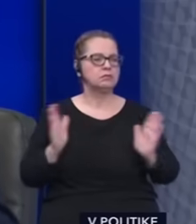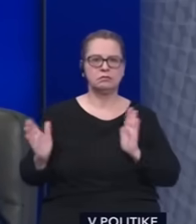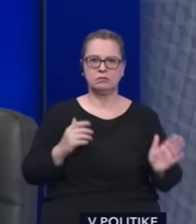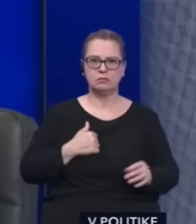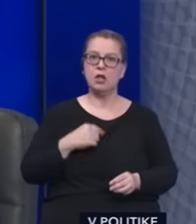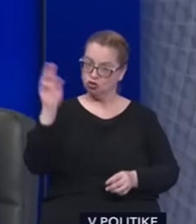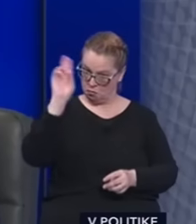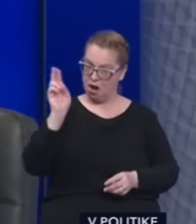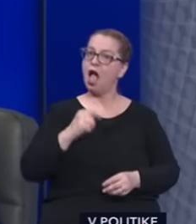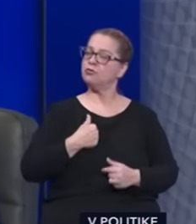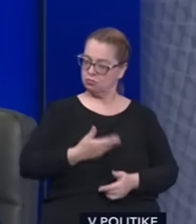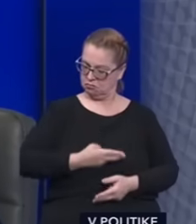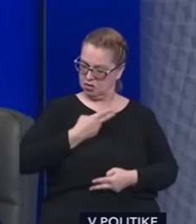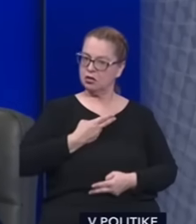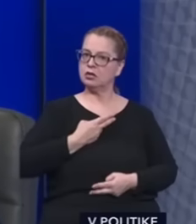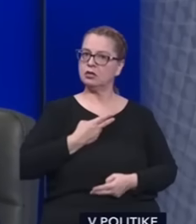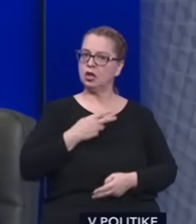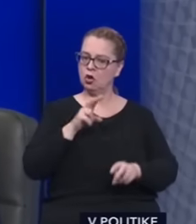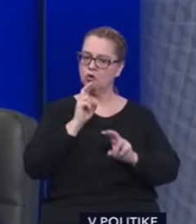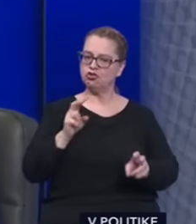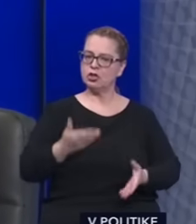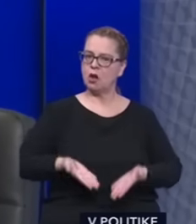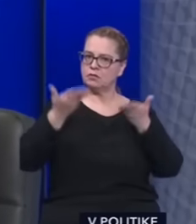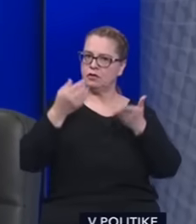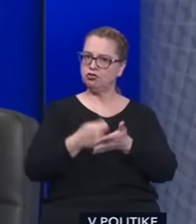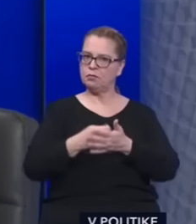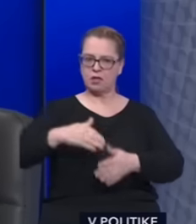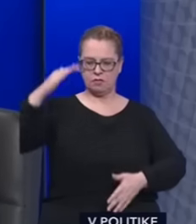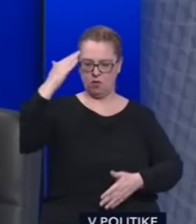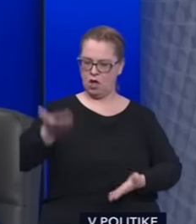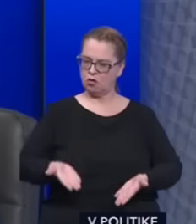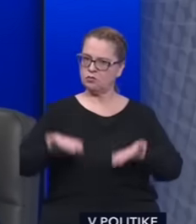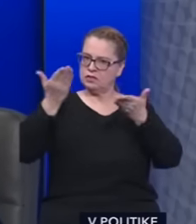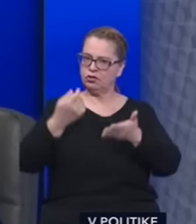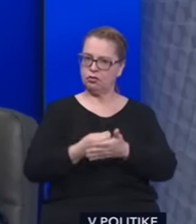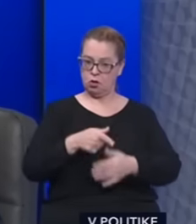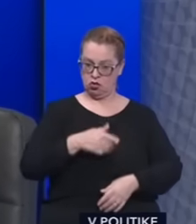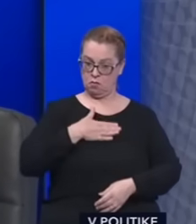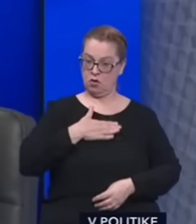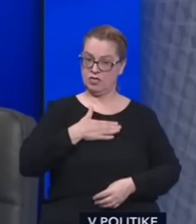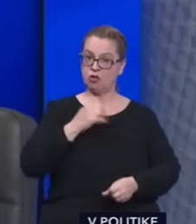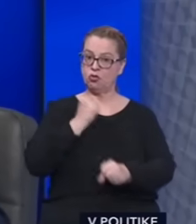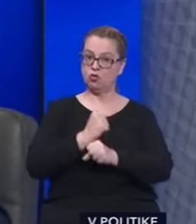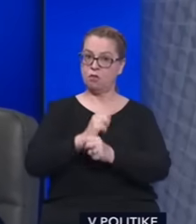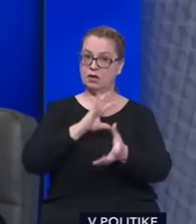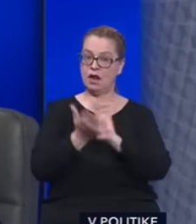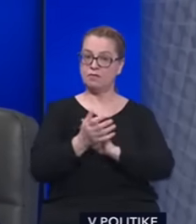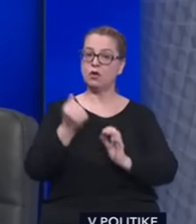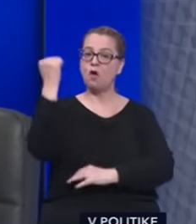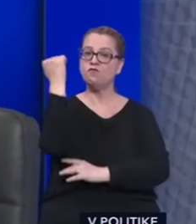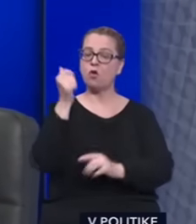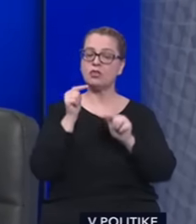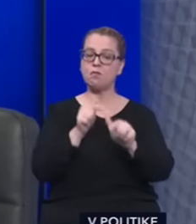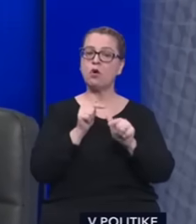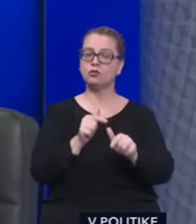že sme učiteľom zdvihli platy. Som hrdý, že vojakom sa zdvihli platy. To boli naše rezorty, že sme urobili reformy. Fond na podporu športu,